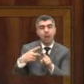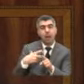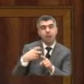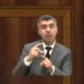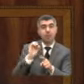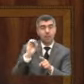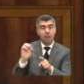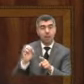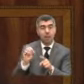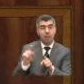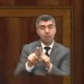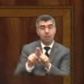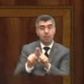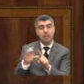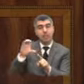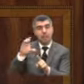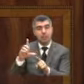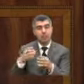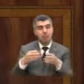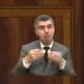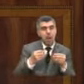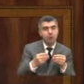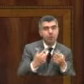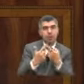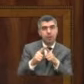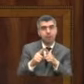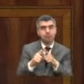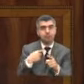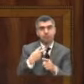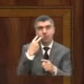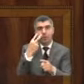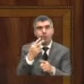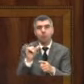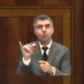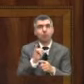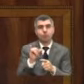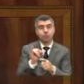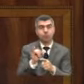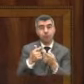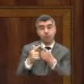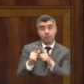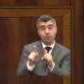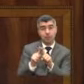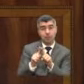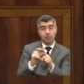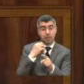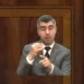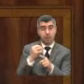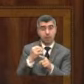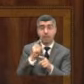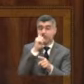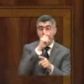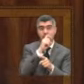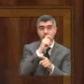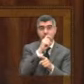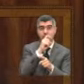من المحسنين ديال ضرب عمر وديال مراكش وديال الدار البيضاء. سيروا شوفوا واش الناس داروا في دورهم، ولا هاد الناس بيطردوا من البلاد السيد الوزير؟